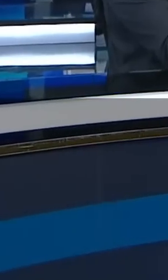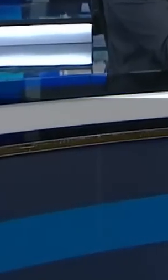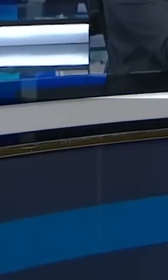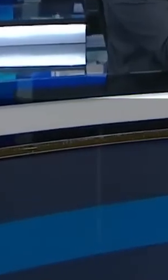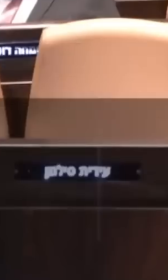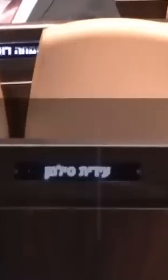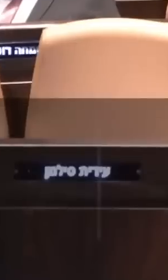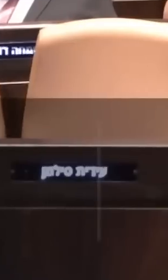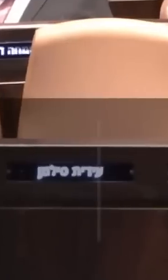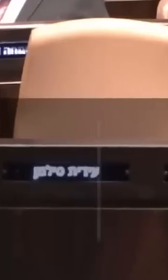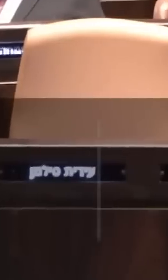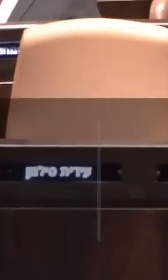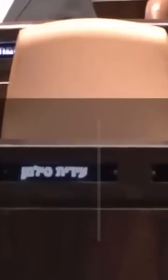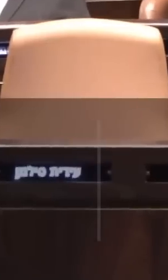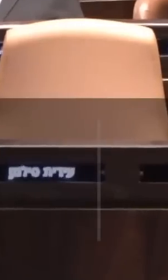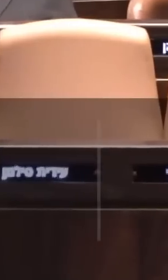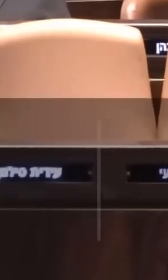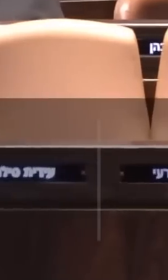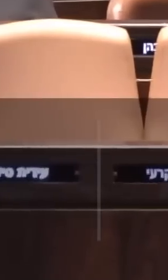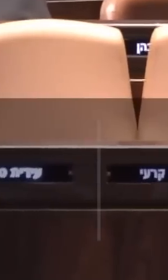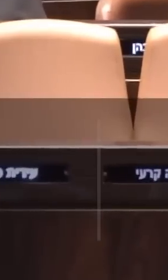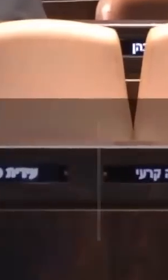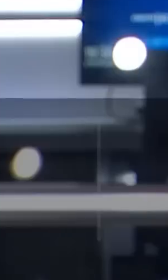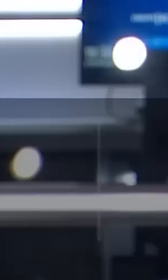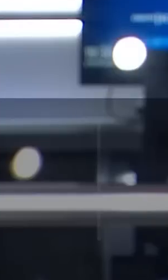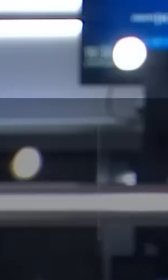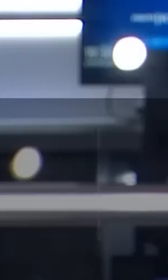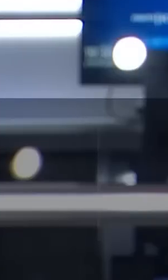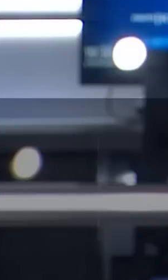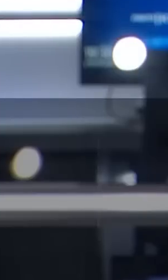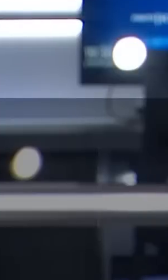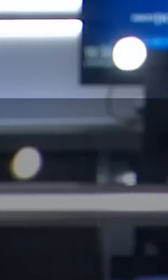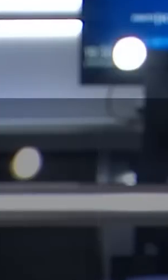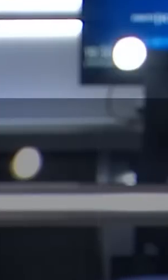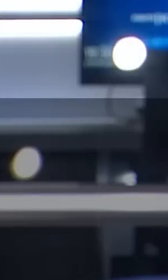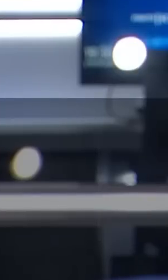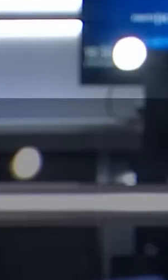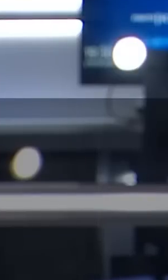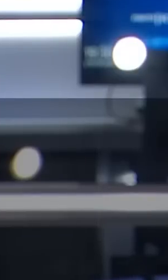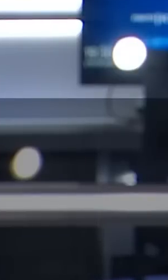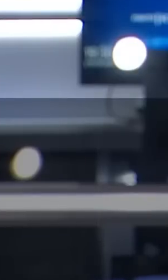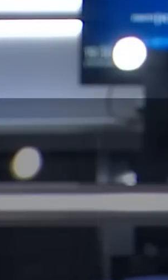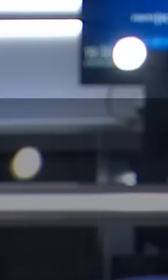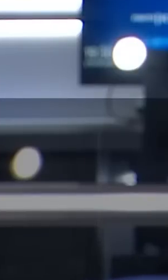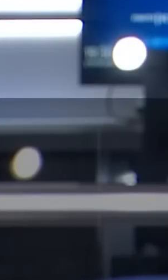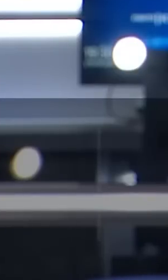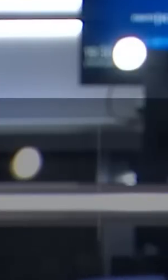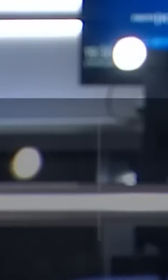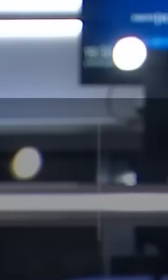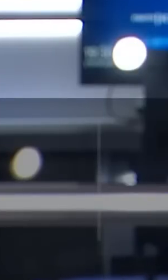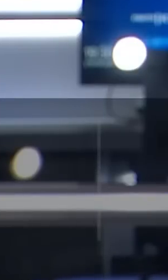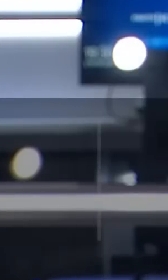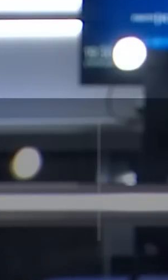מתייחס לחוק דרעי 2 שנידון היום בכנסת. זה נגד רצוני, אני עושה את זה בגלל שאני מחויב ל-400,000